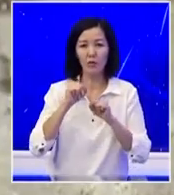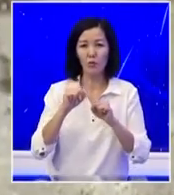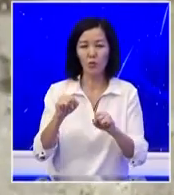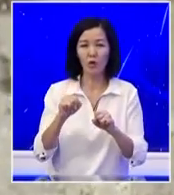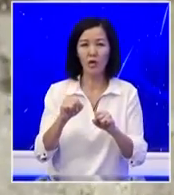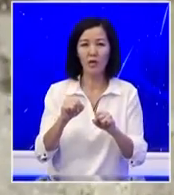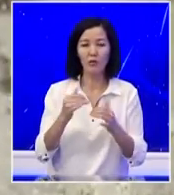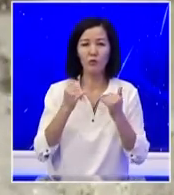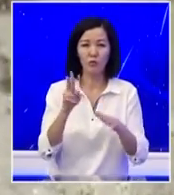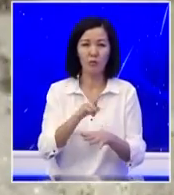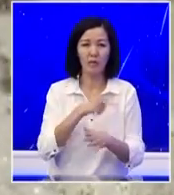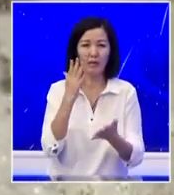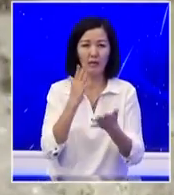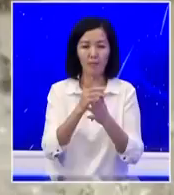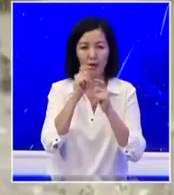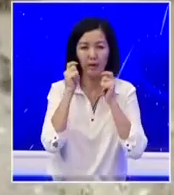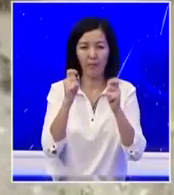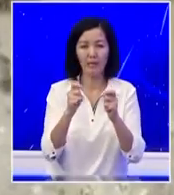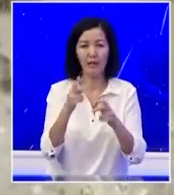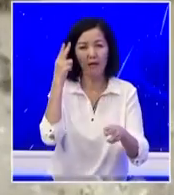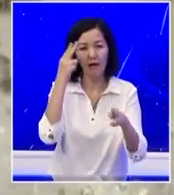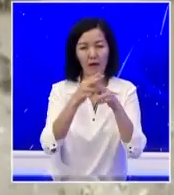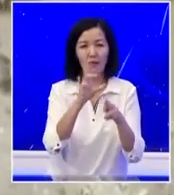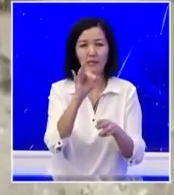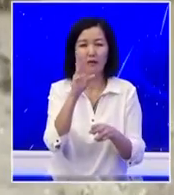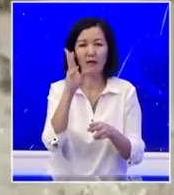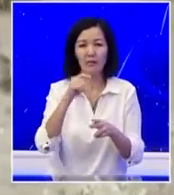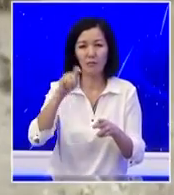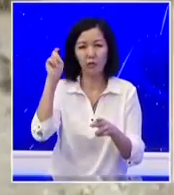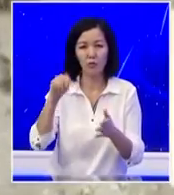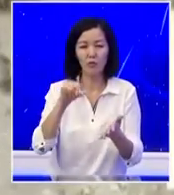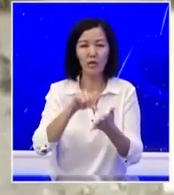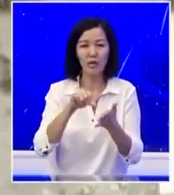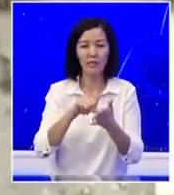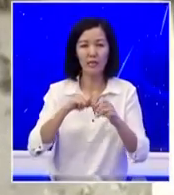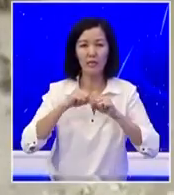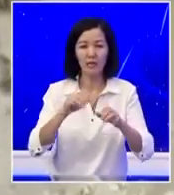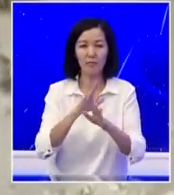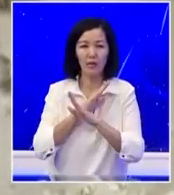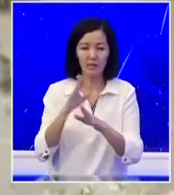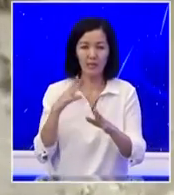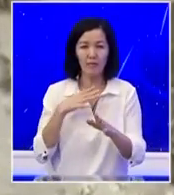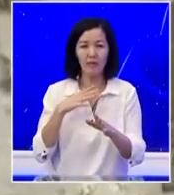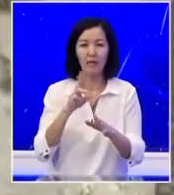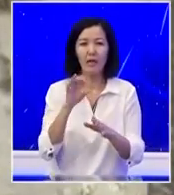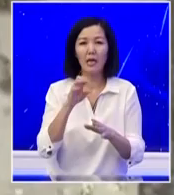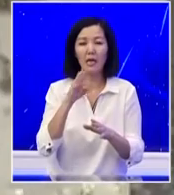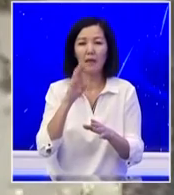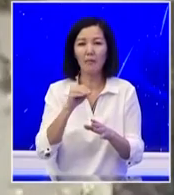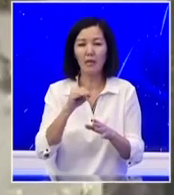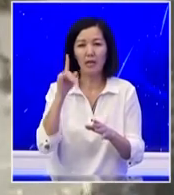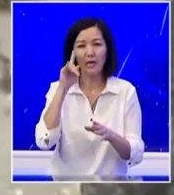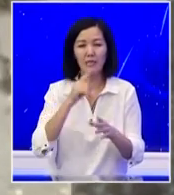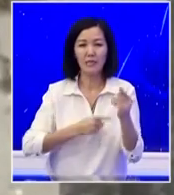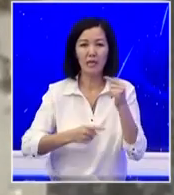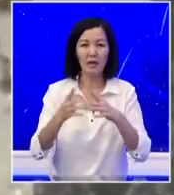үшін медальдармен марапатталған. Ағасы Қасым да майдан шебінде болған, ерлікпен қаза табады. Кемел болса, еліне